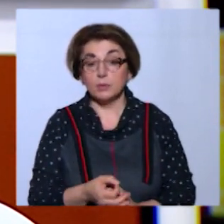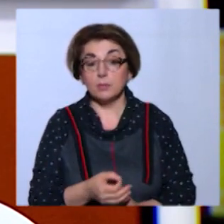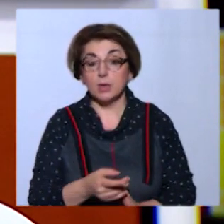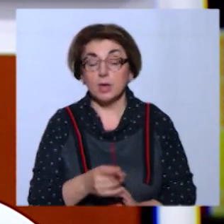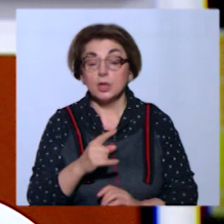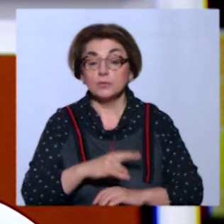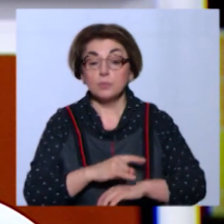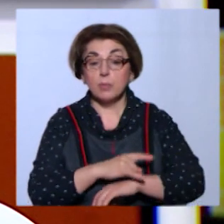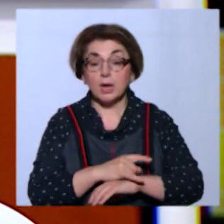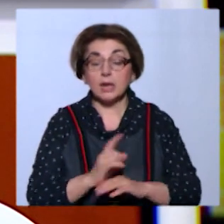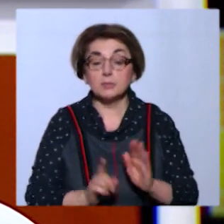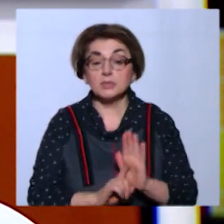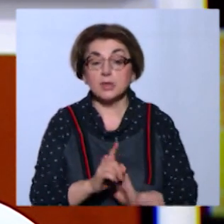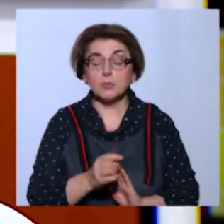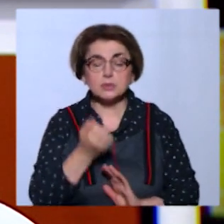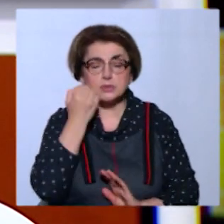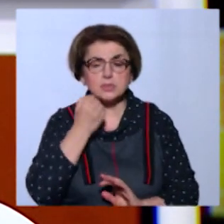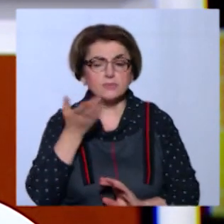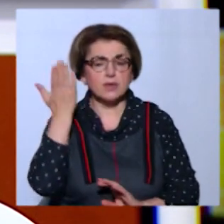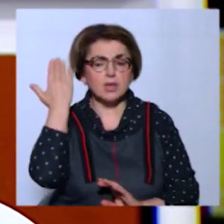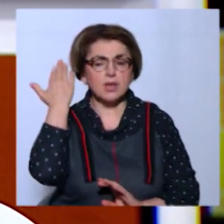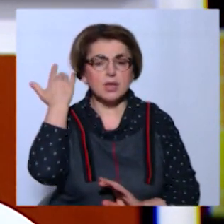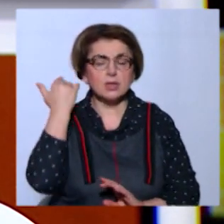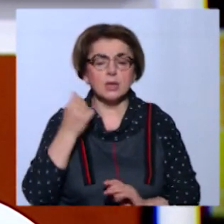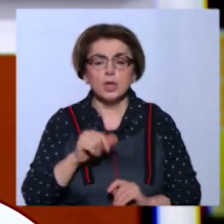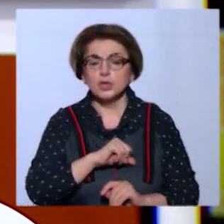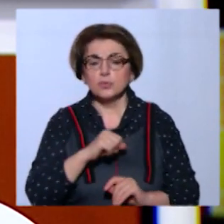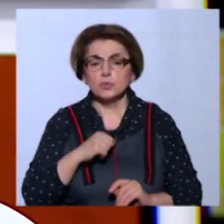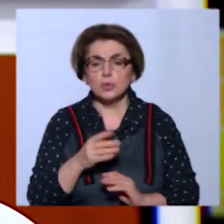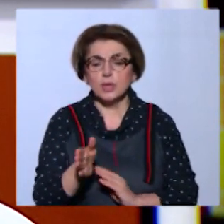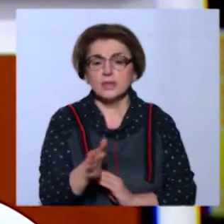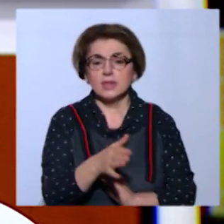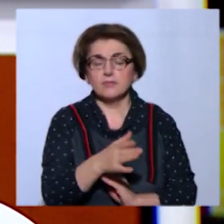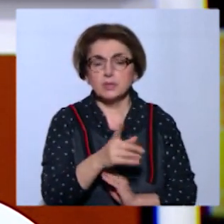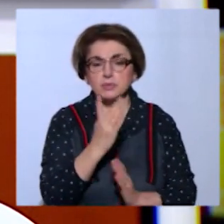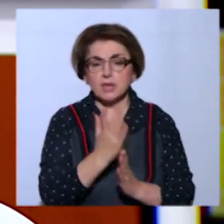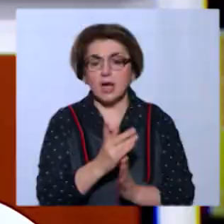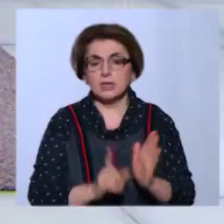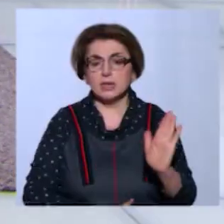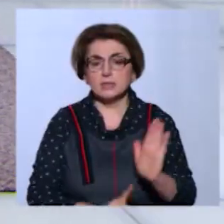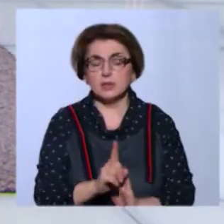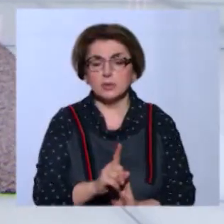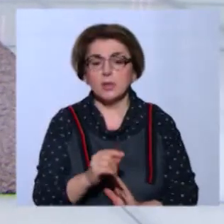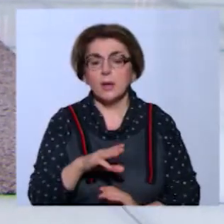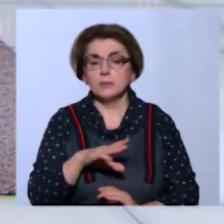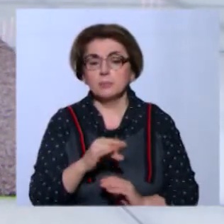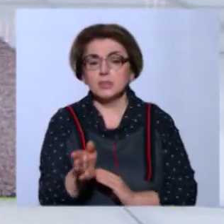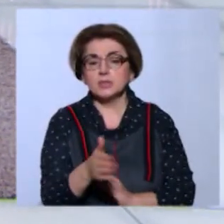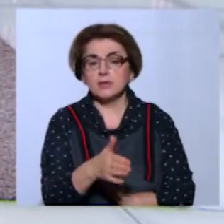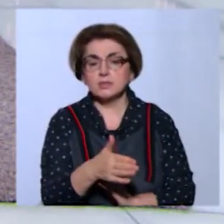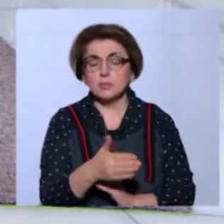ბაყაყები წარმოშობილი არიან უძველესი მტევანფარფლიანი თევზებისაგან, როდესაც ეს მტევანფარფლიანი